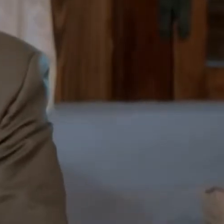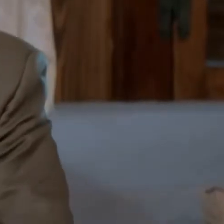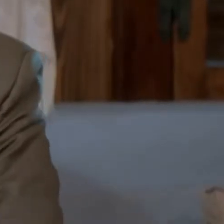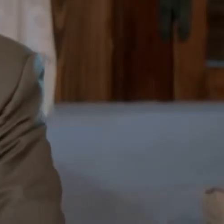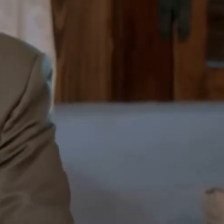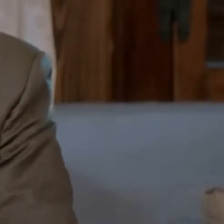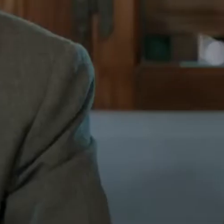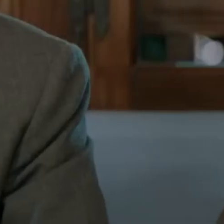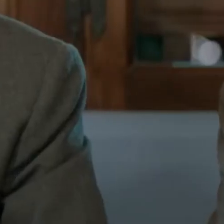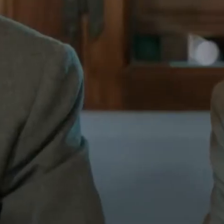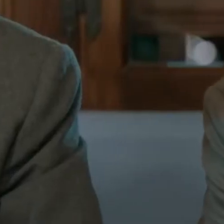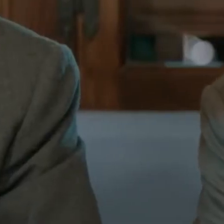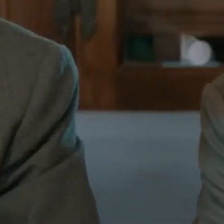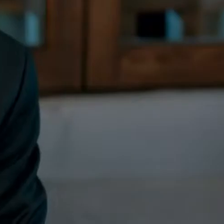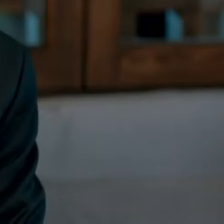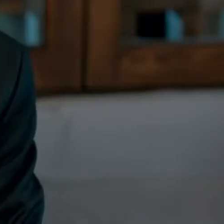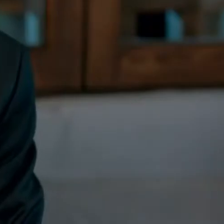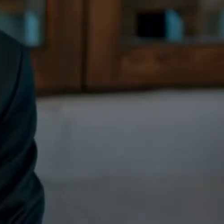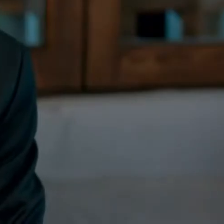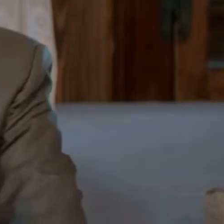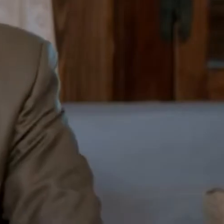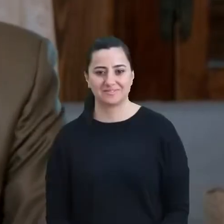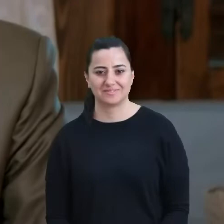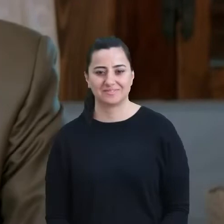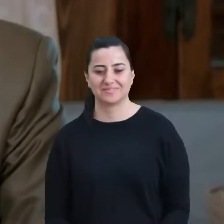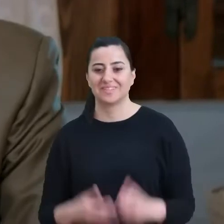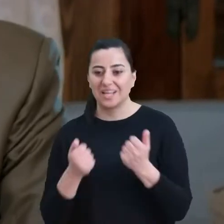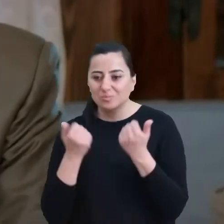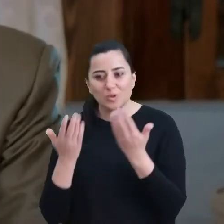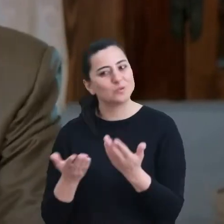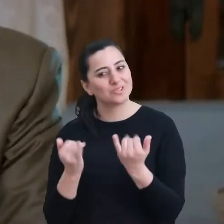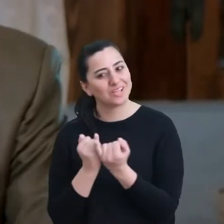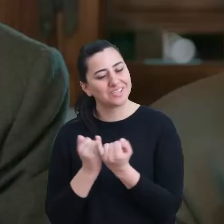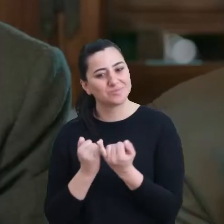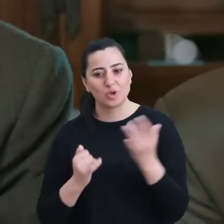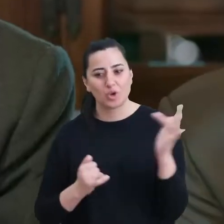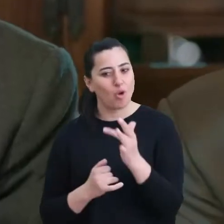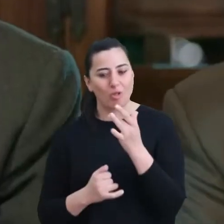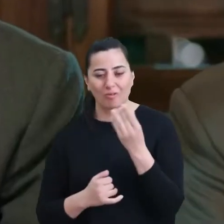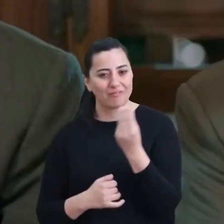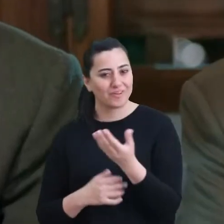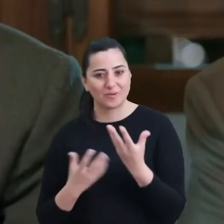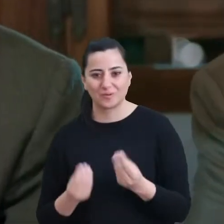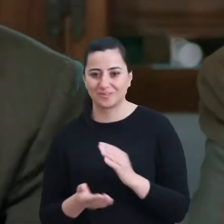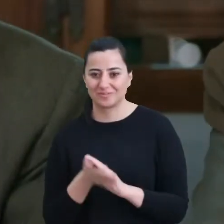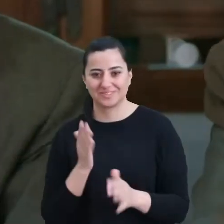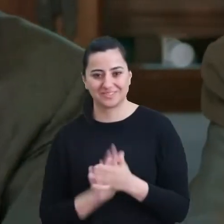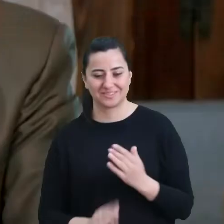pek bir hevesle alkış tutarken kalk öp diye kaş göz hareketleri yapıyor. Geçmiş olsun kardeşim, gol yedim vallahi ya.